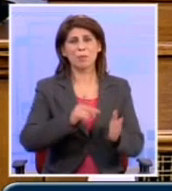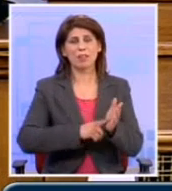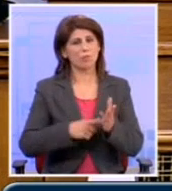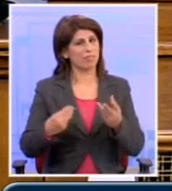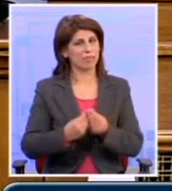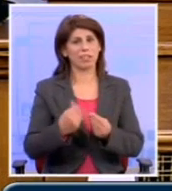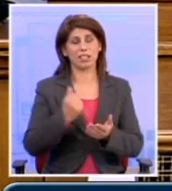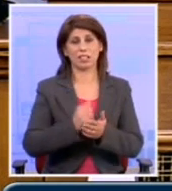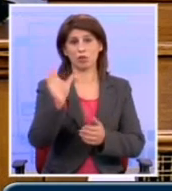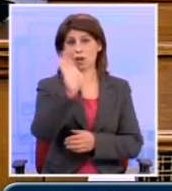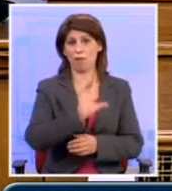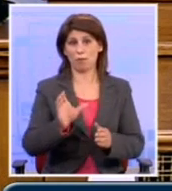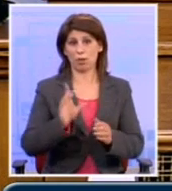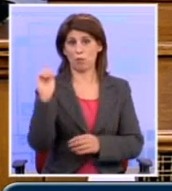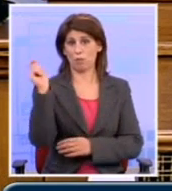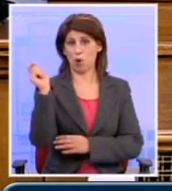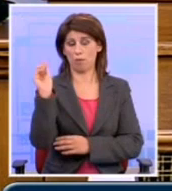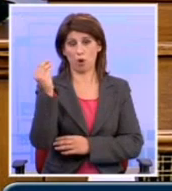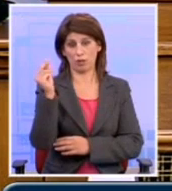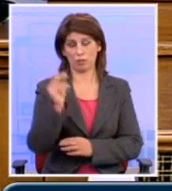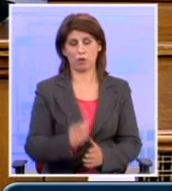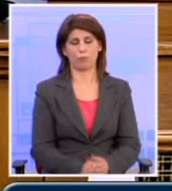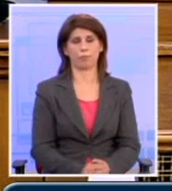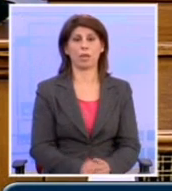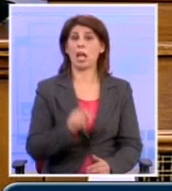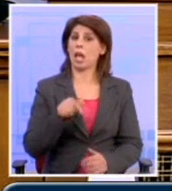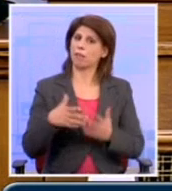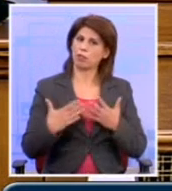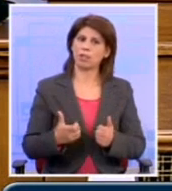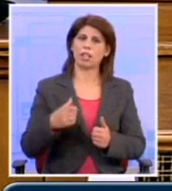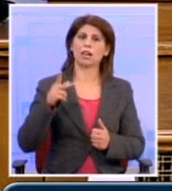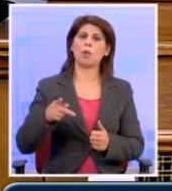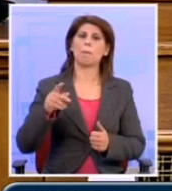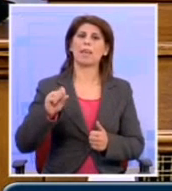και με τον Ευρωπαϊκό Πολιτισμό. Και αυτό ισχύει και για το PSI.